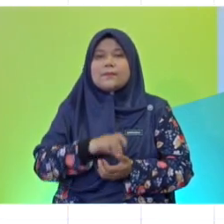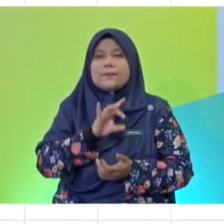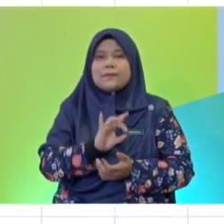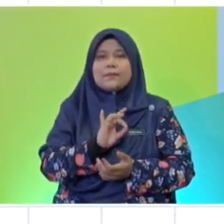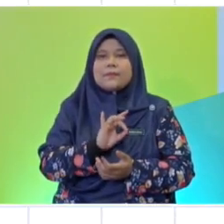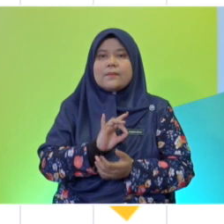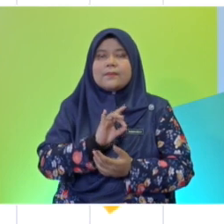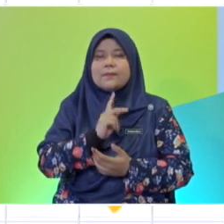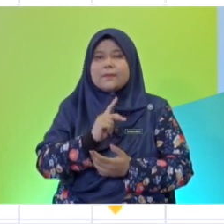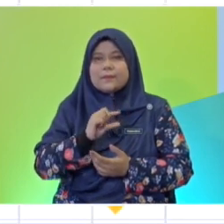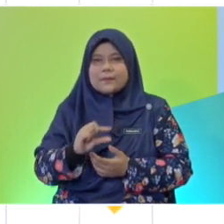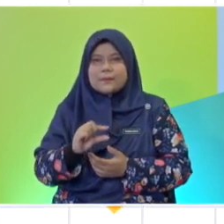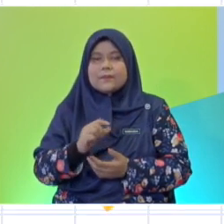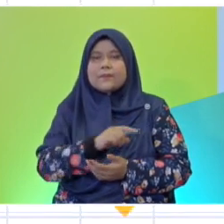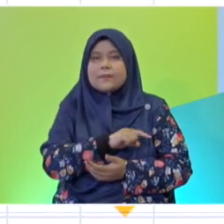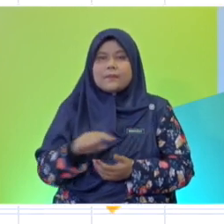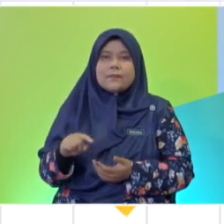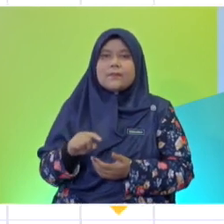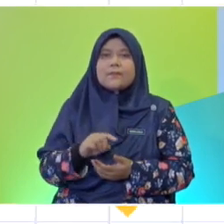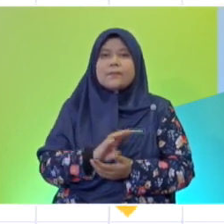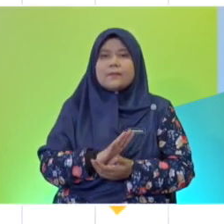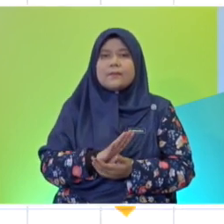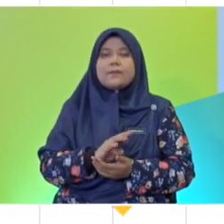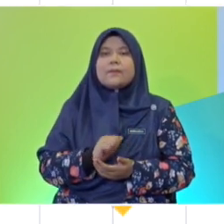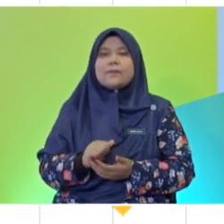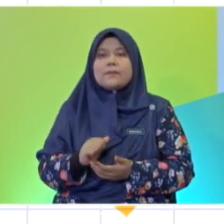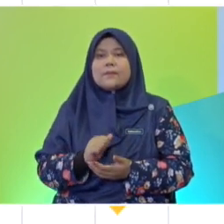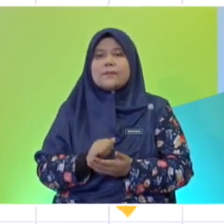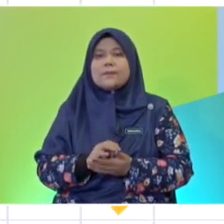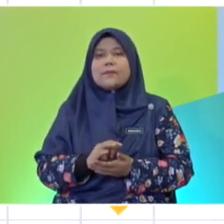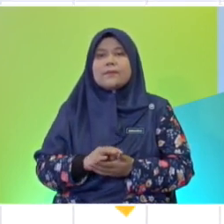per 4 biji sama dengan 20 kg